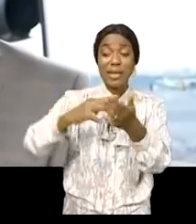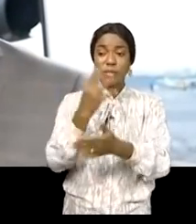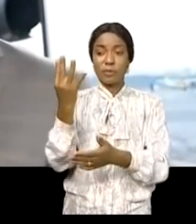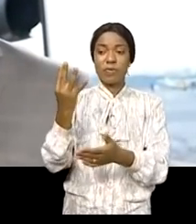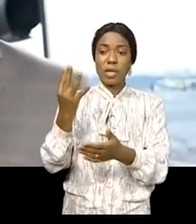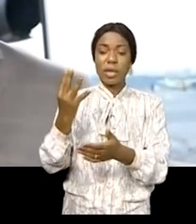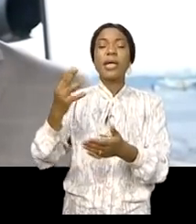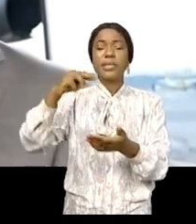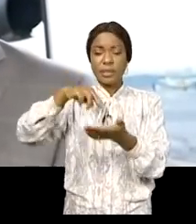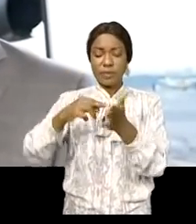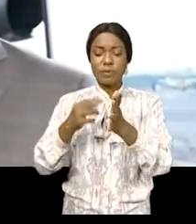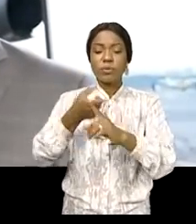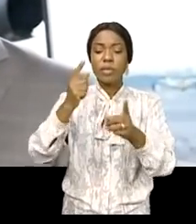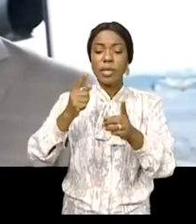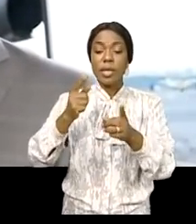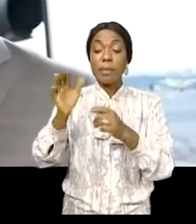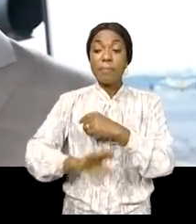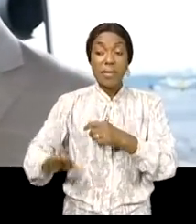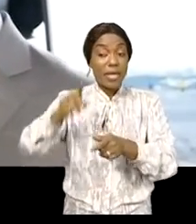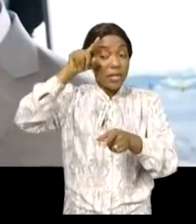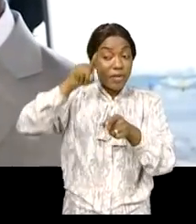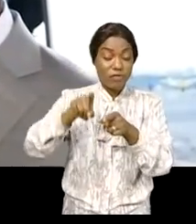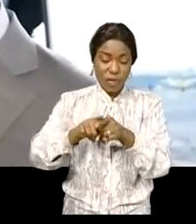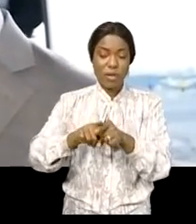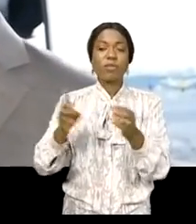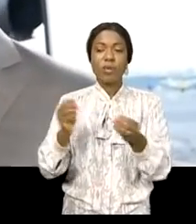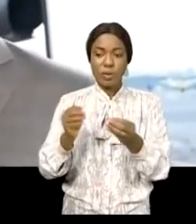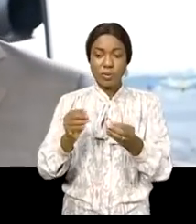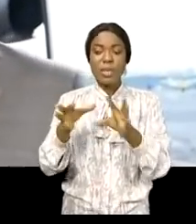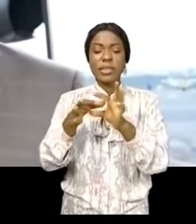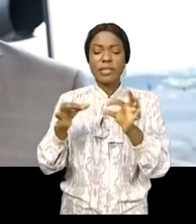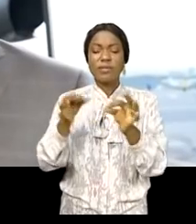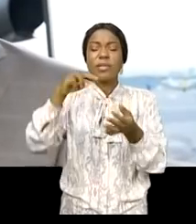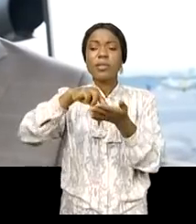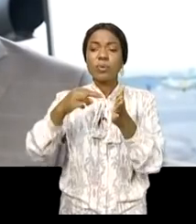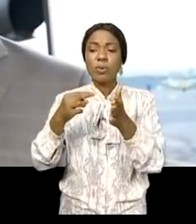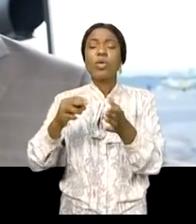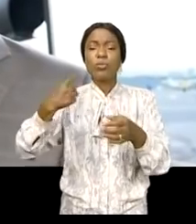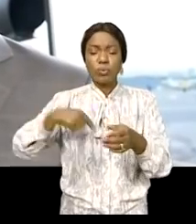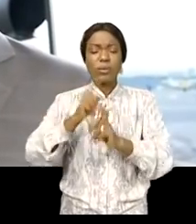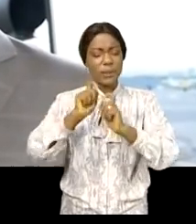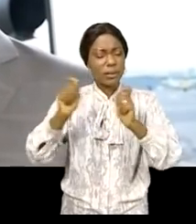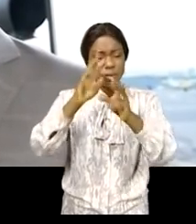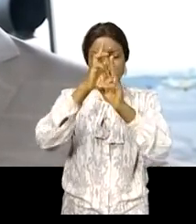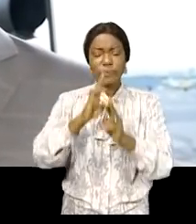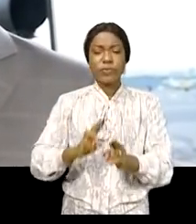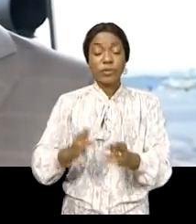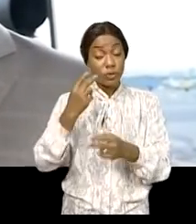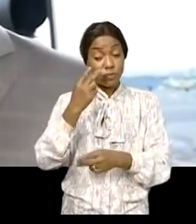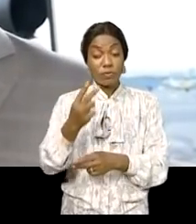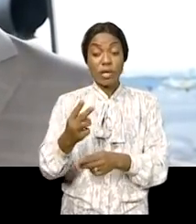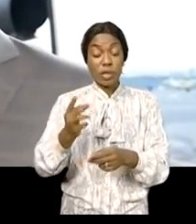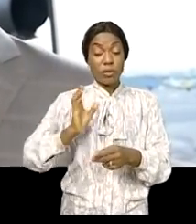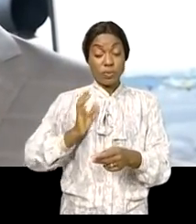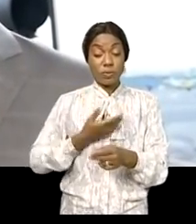d'un pays frère et voisin. Ça prend tout son sens, comme dit Madame la ministre, et nous sommes très, très honorés de voir que nos